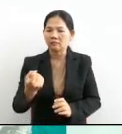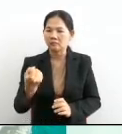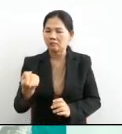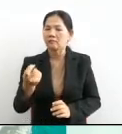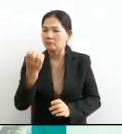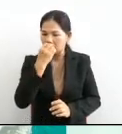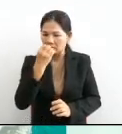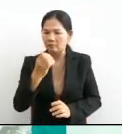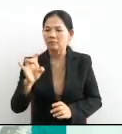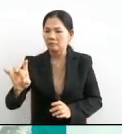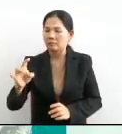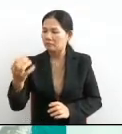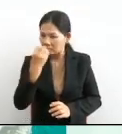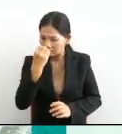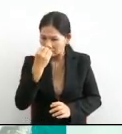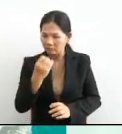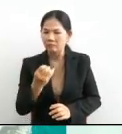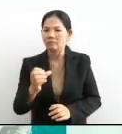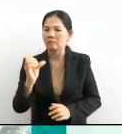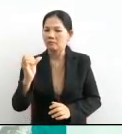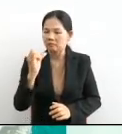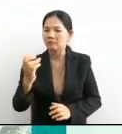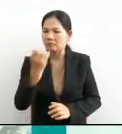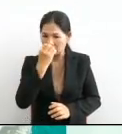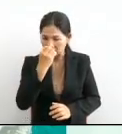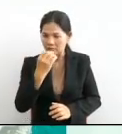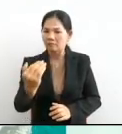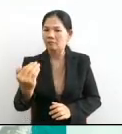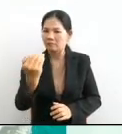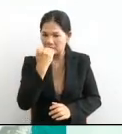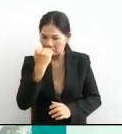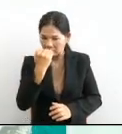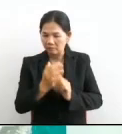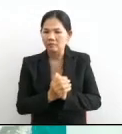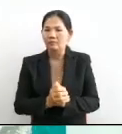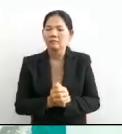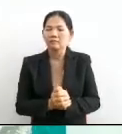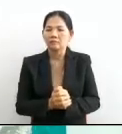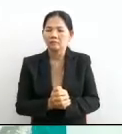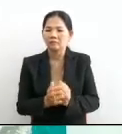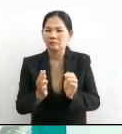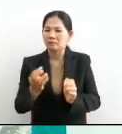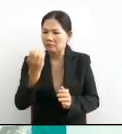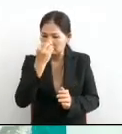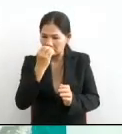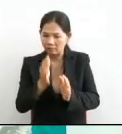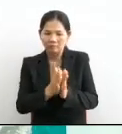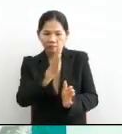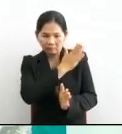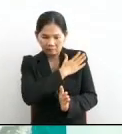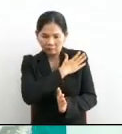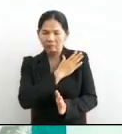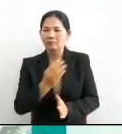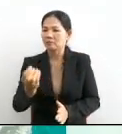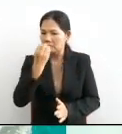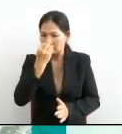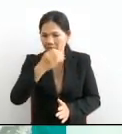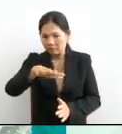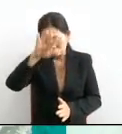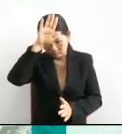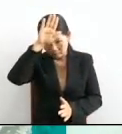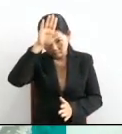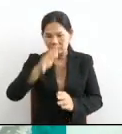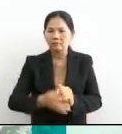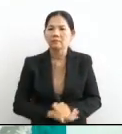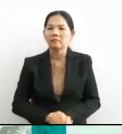xá nhắm xí tờ tù tiến chăm xào chẳng chấm ai nơi miên phía xây